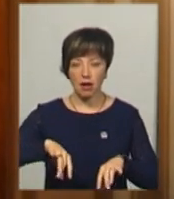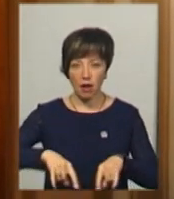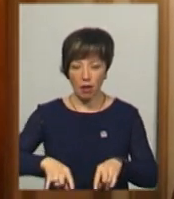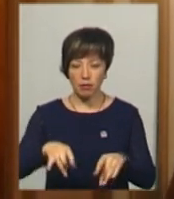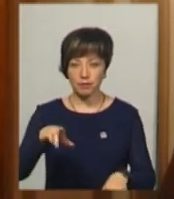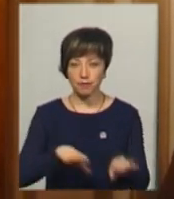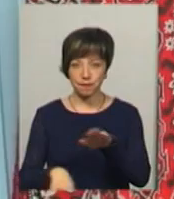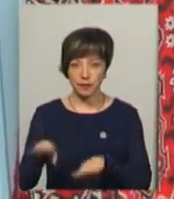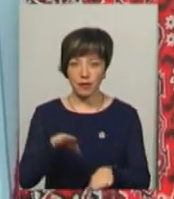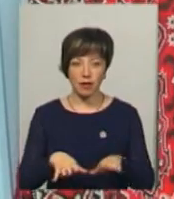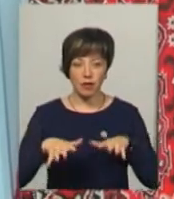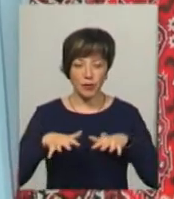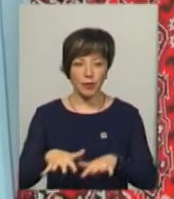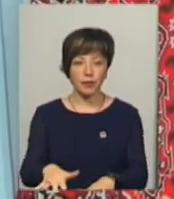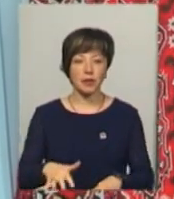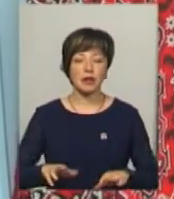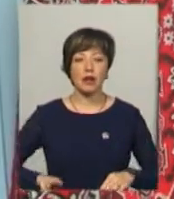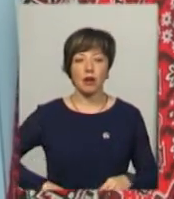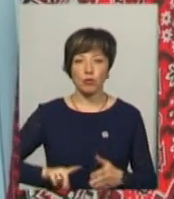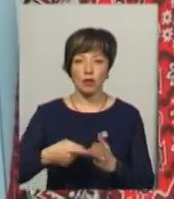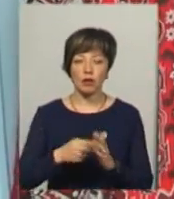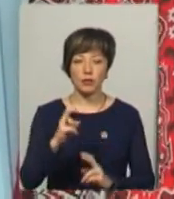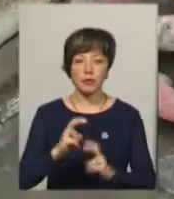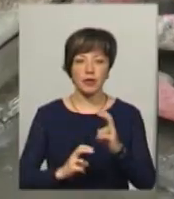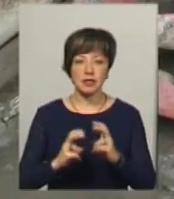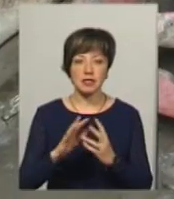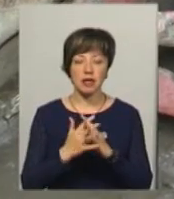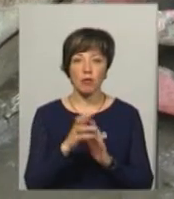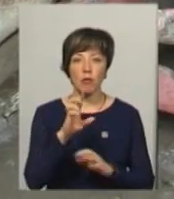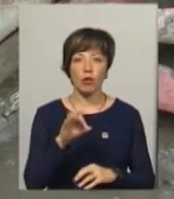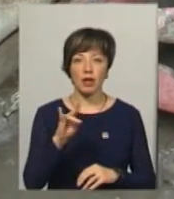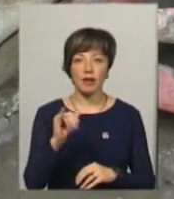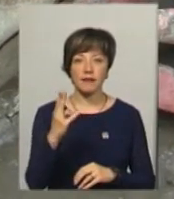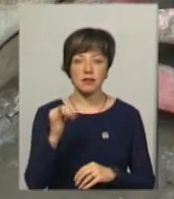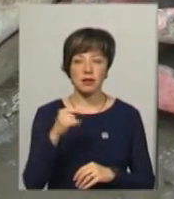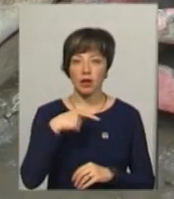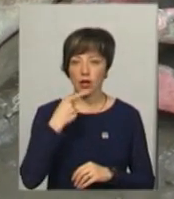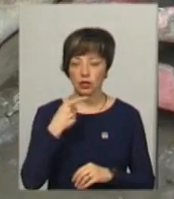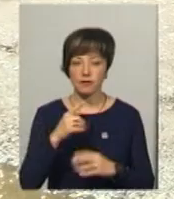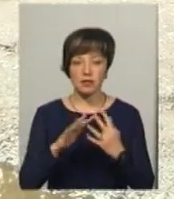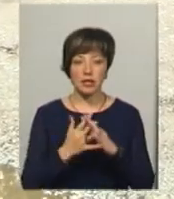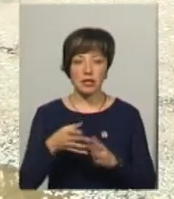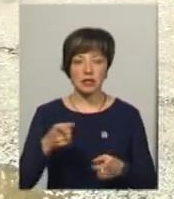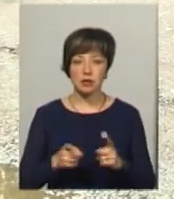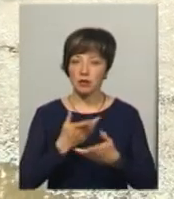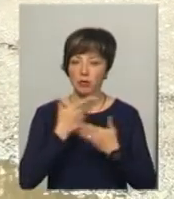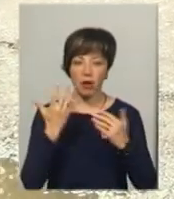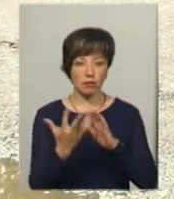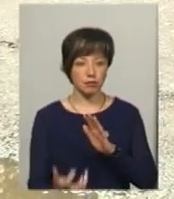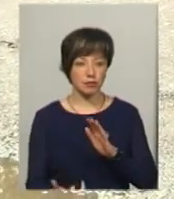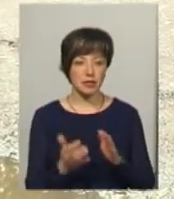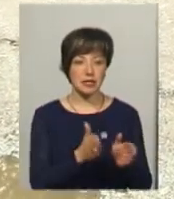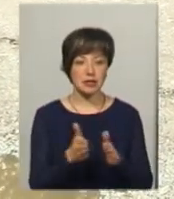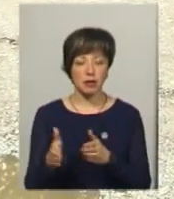де дітися, і вона літися сюди. Директор комунального підприємства, комунальник селища Богданівця Владислав Корнічук каже, в селищі дійсно немає дренажної